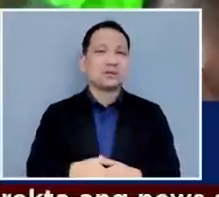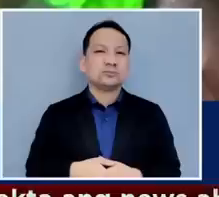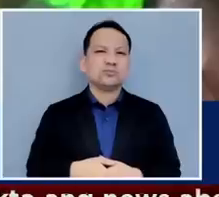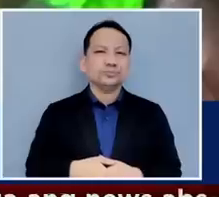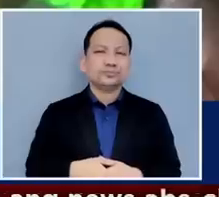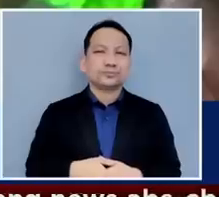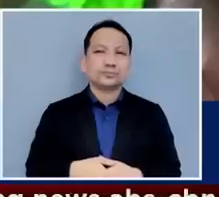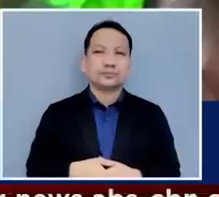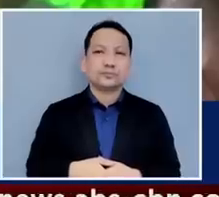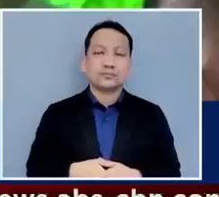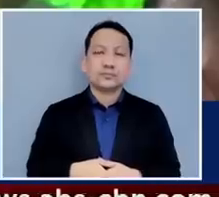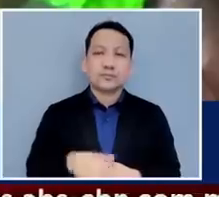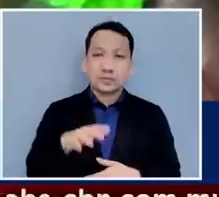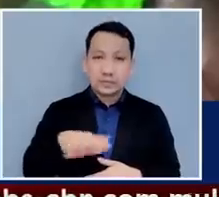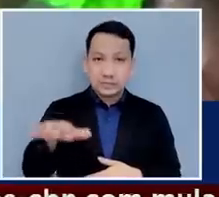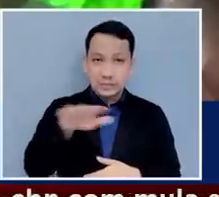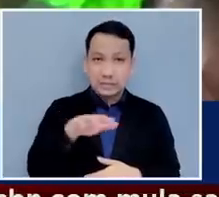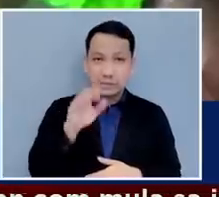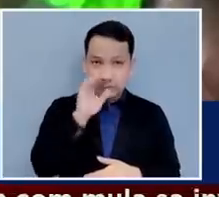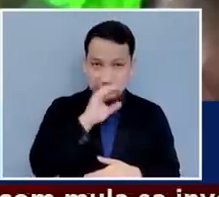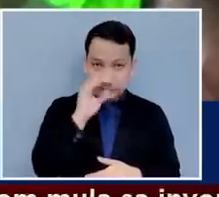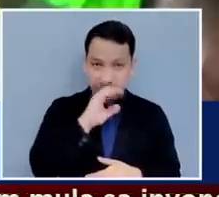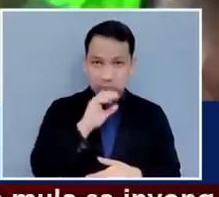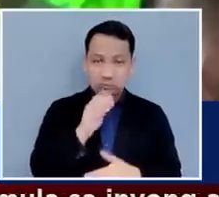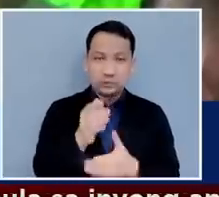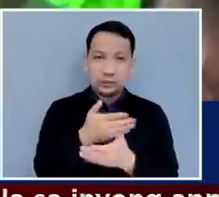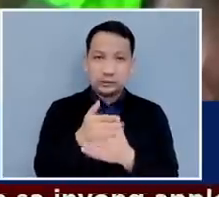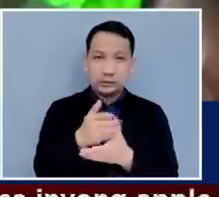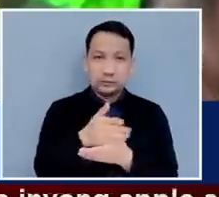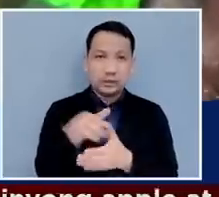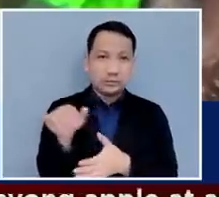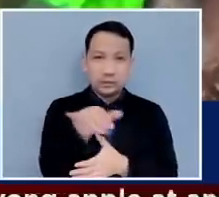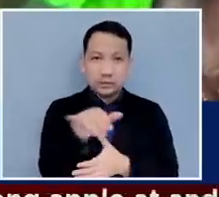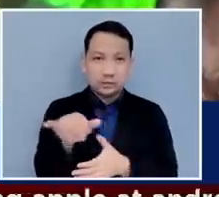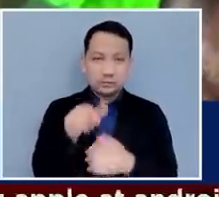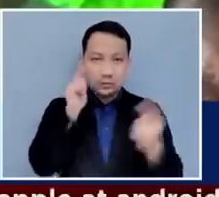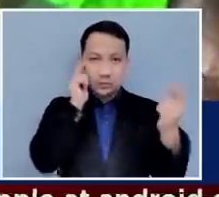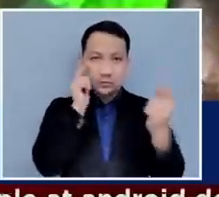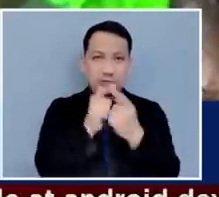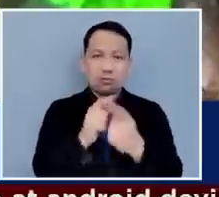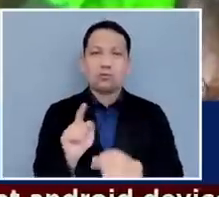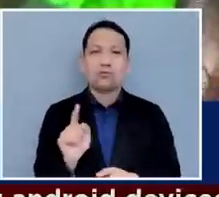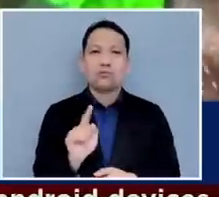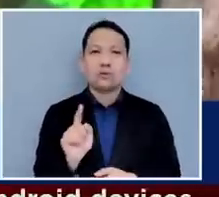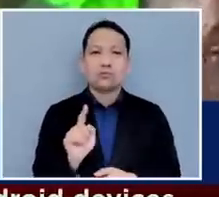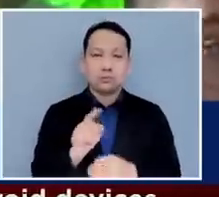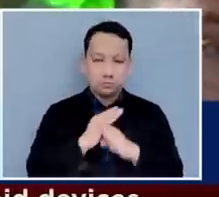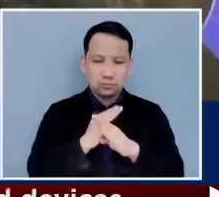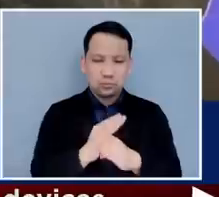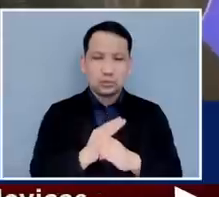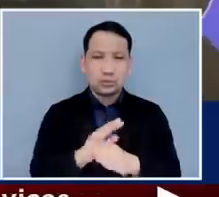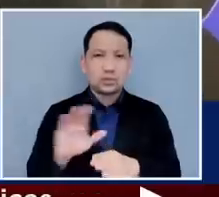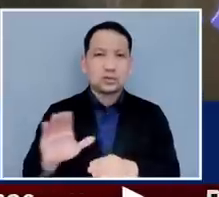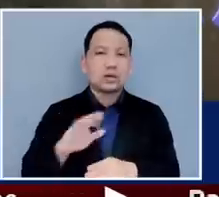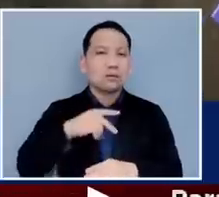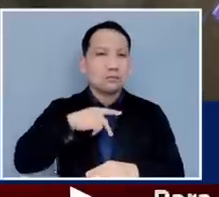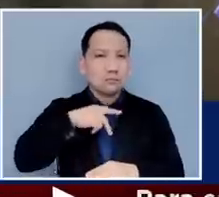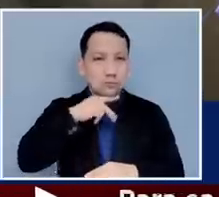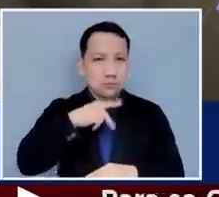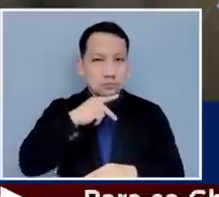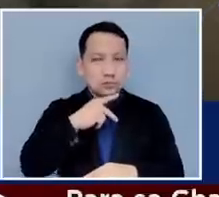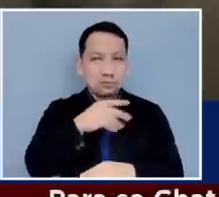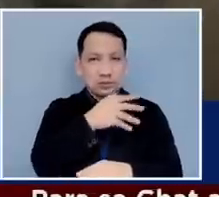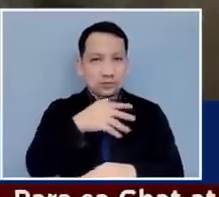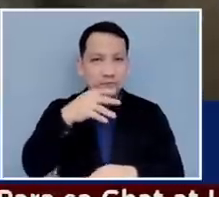and the province of Cebu share a common goal of protecting the hog industry. Alinsunod